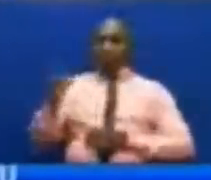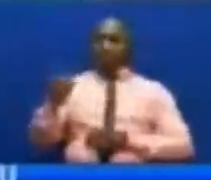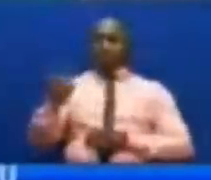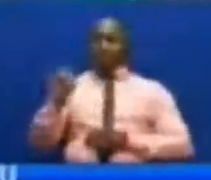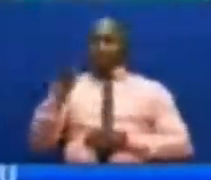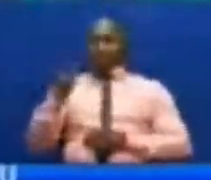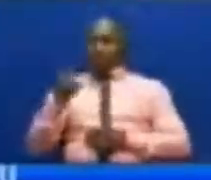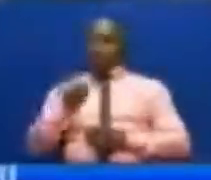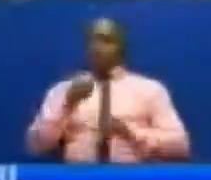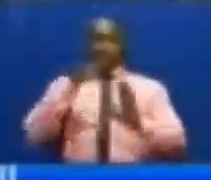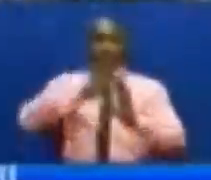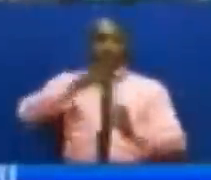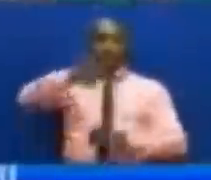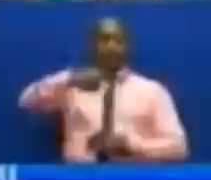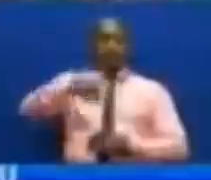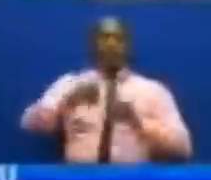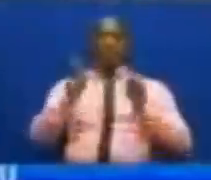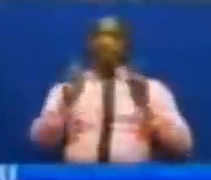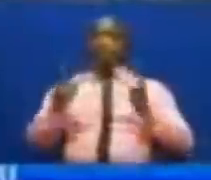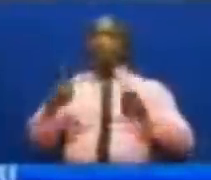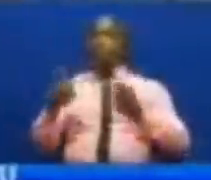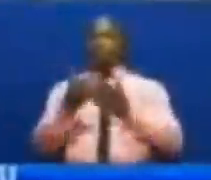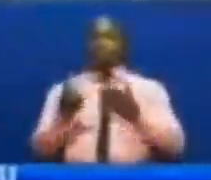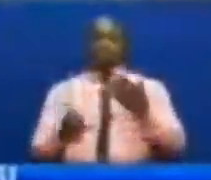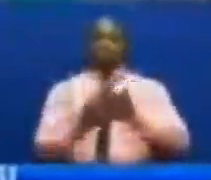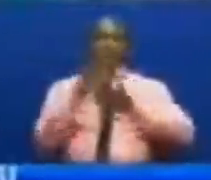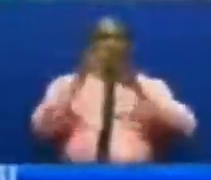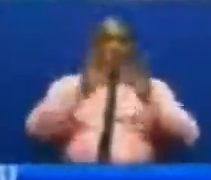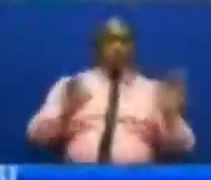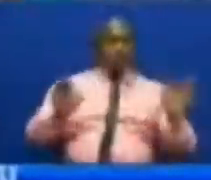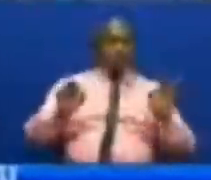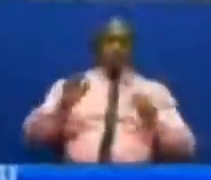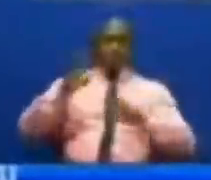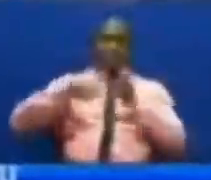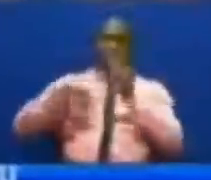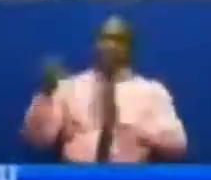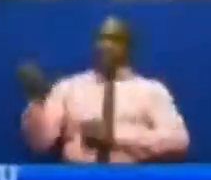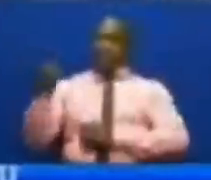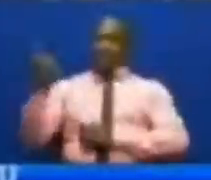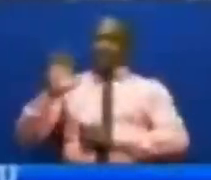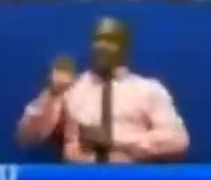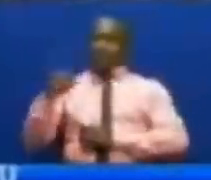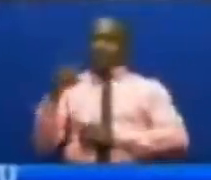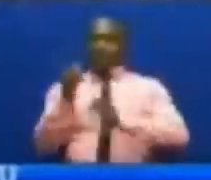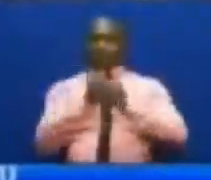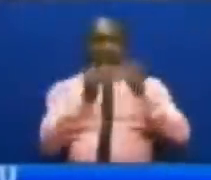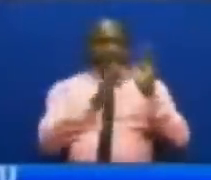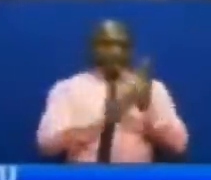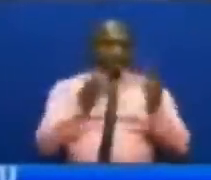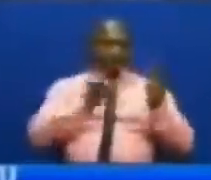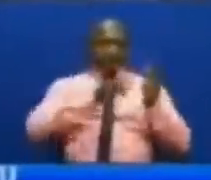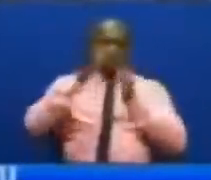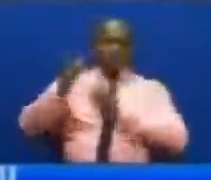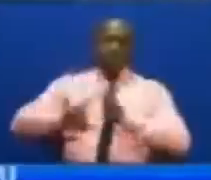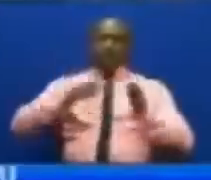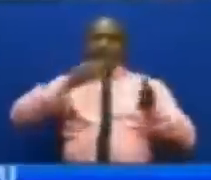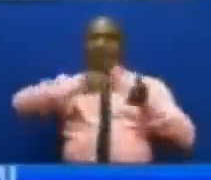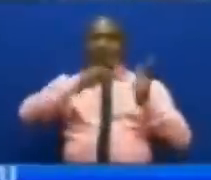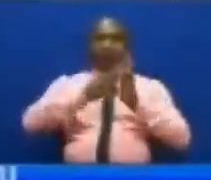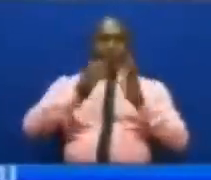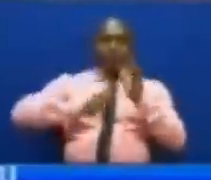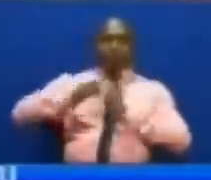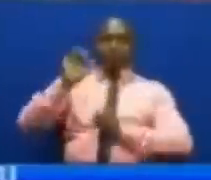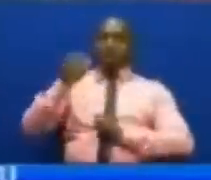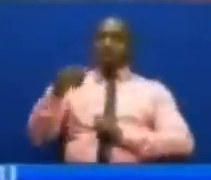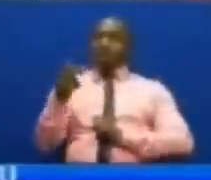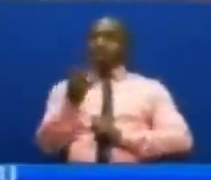matokeo mazuri ya mitihani ya kitaifa 2019 na kuweka mkakati wa ufaulu 2020. Mtaka amesema wilaya Itilima imefanya